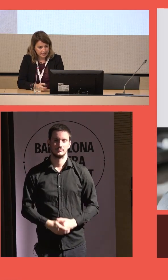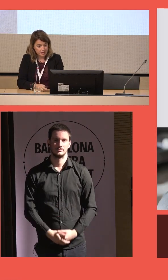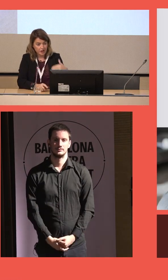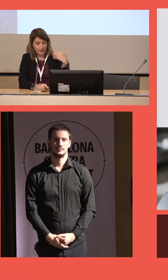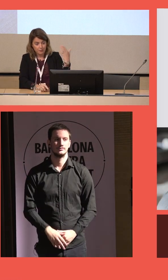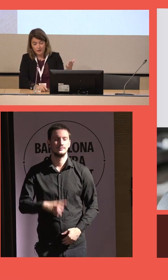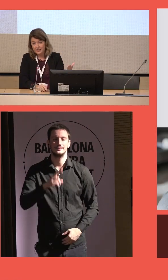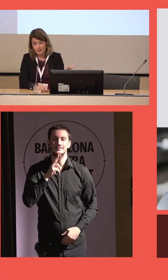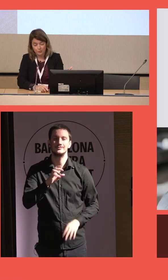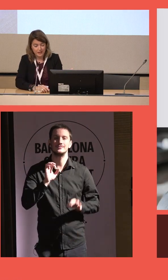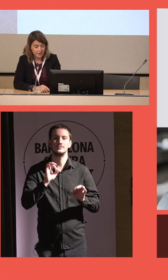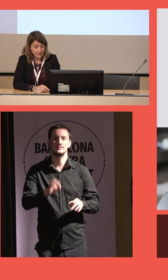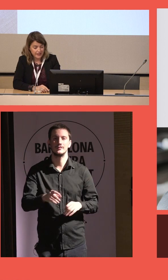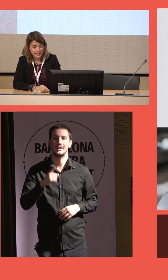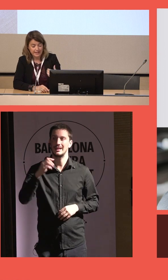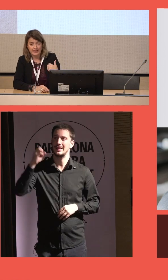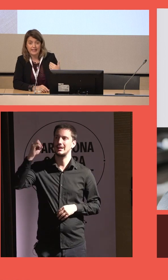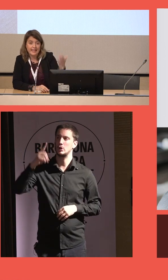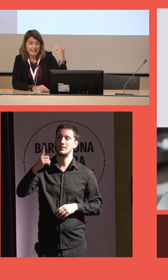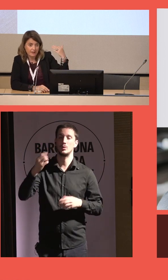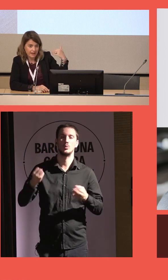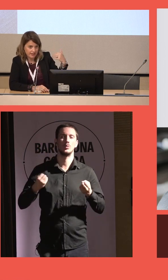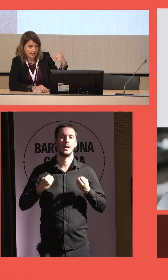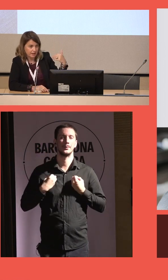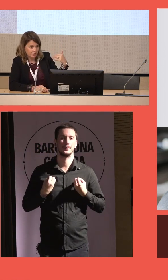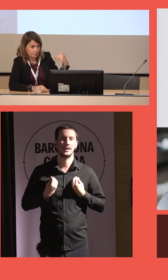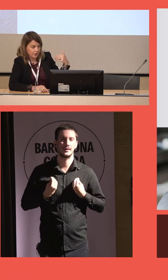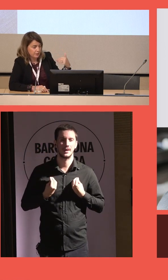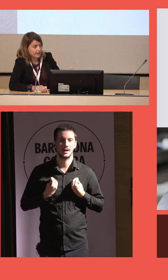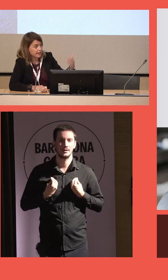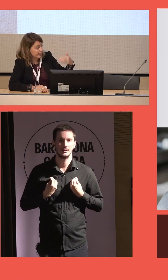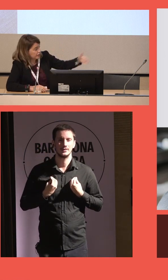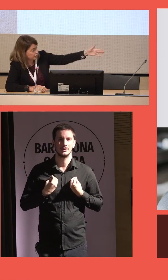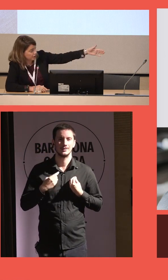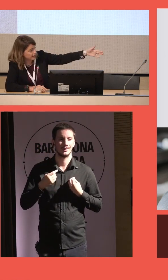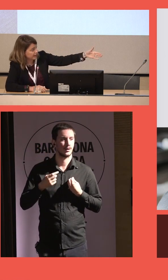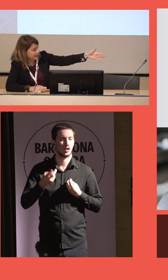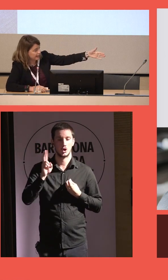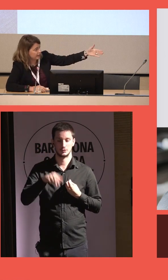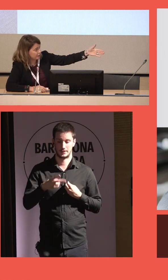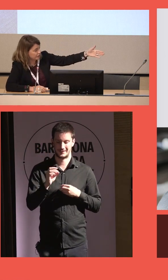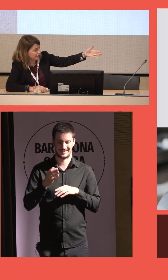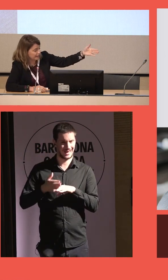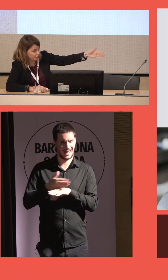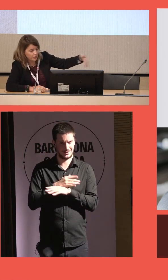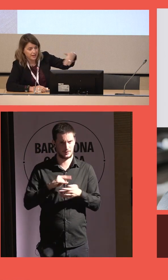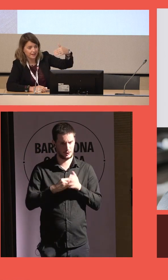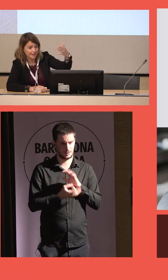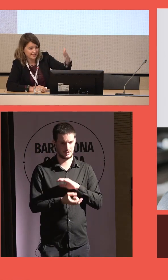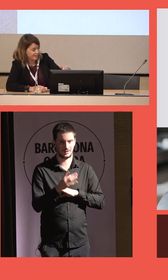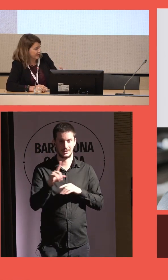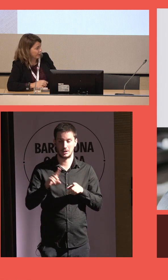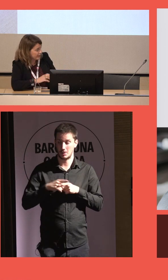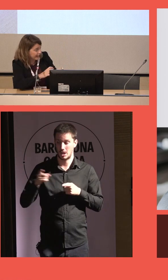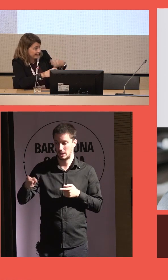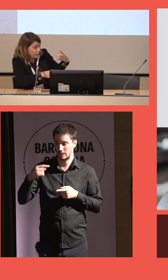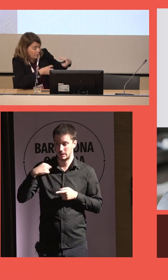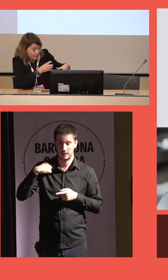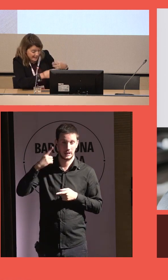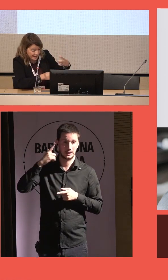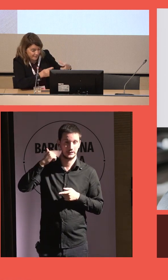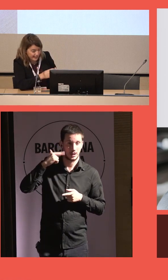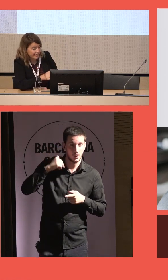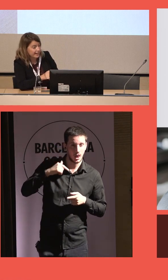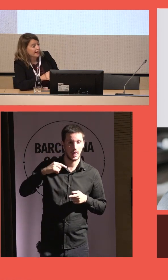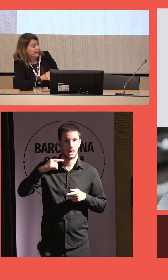dit això el projecte Il·lumina una vida neix abans de l'any 2020 i neix una mica en la línia el de Teruel el de Salamanca i d'aquest